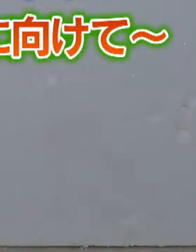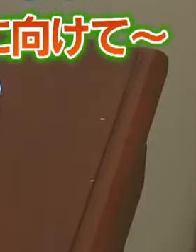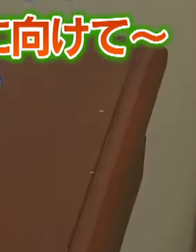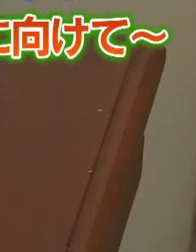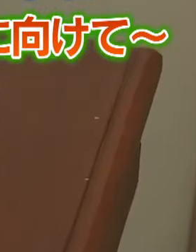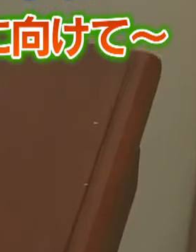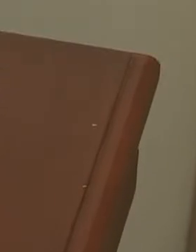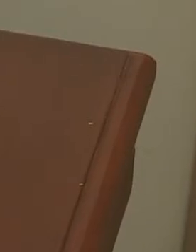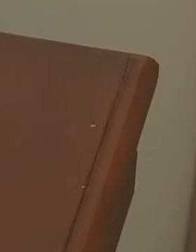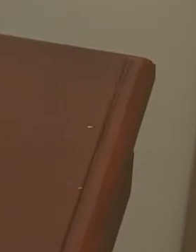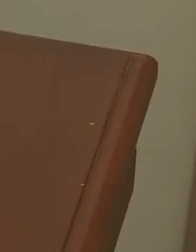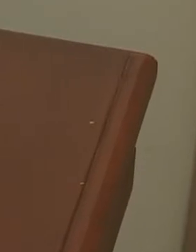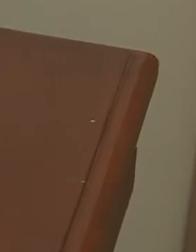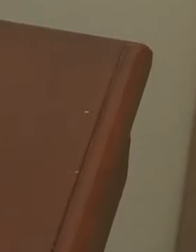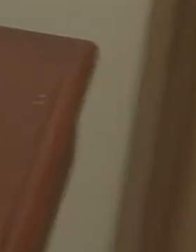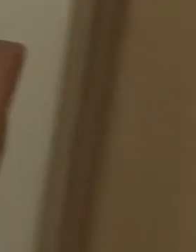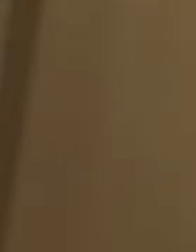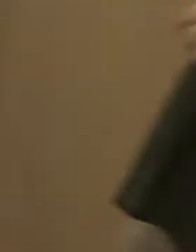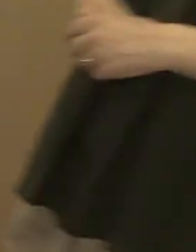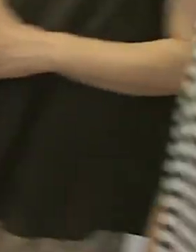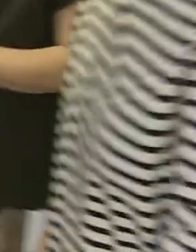住宅についてお伝えします